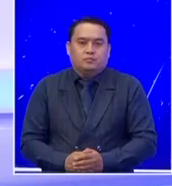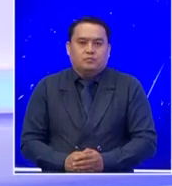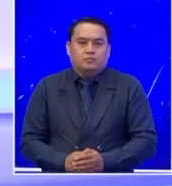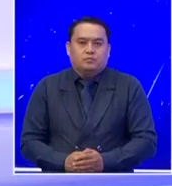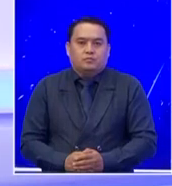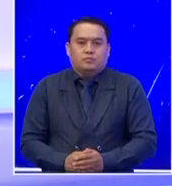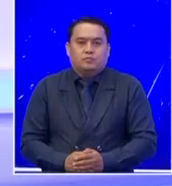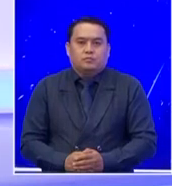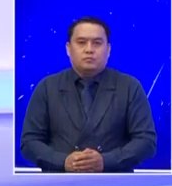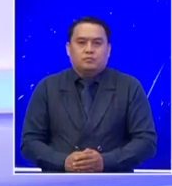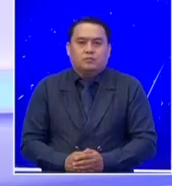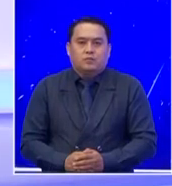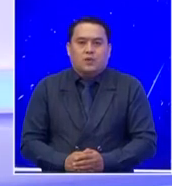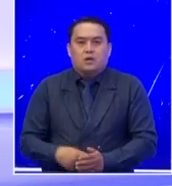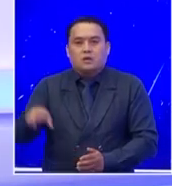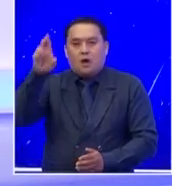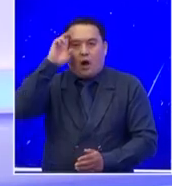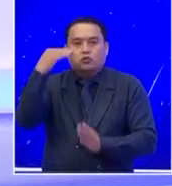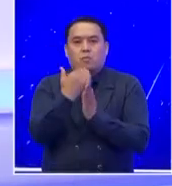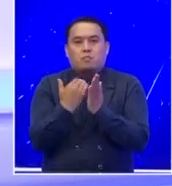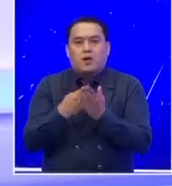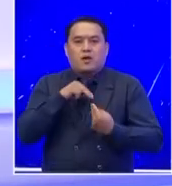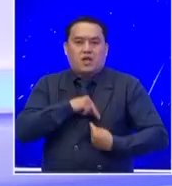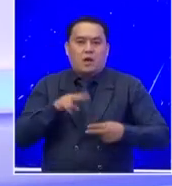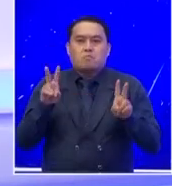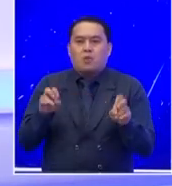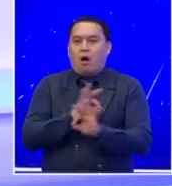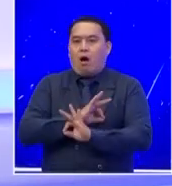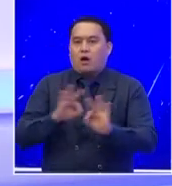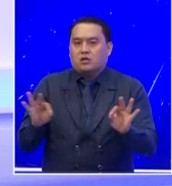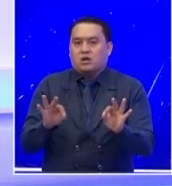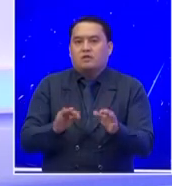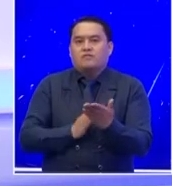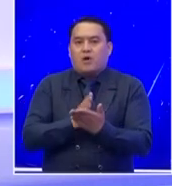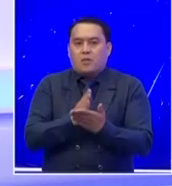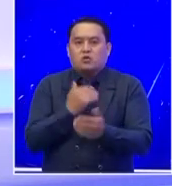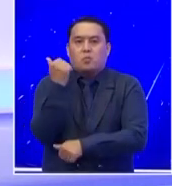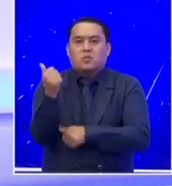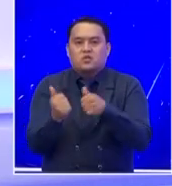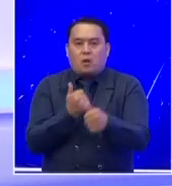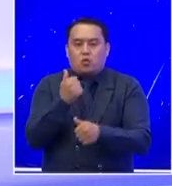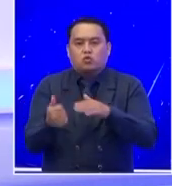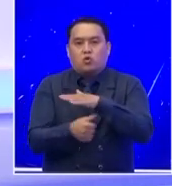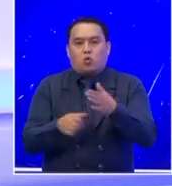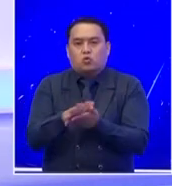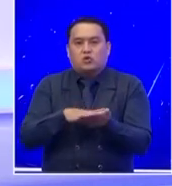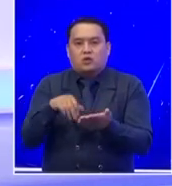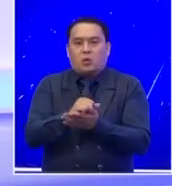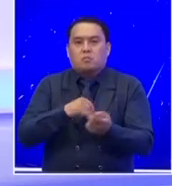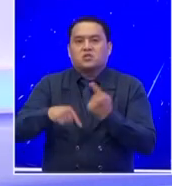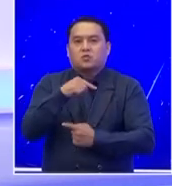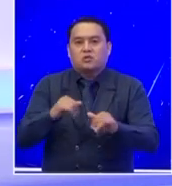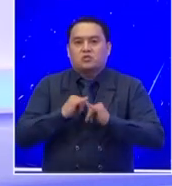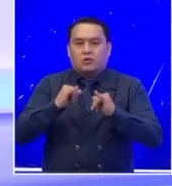Труд облагораживает человека. Государственная программа «Еңбек» стала отличным механизмом по ликвидации безработицы и продвижению